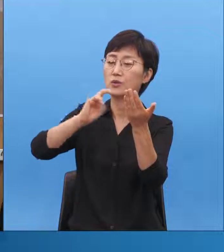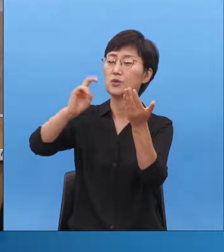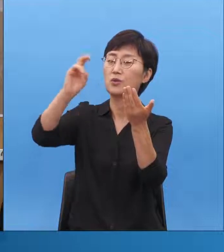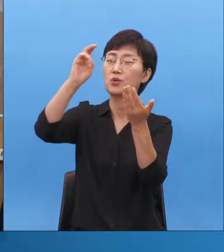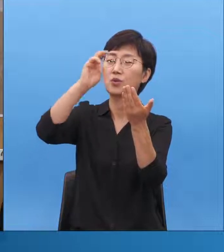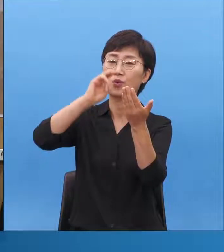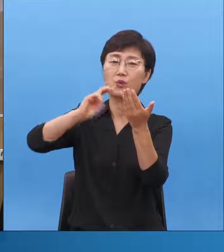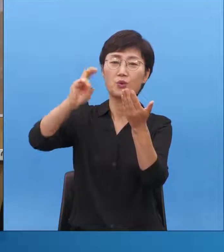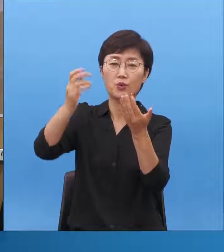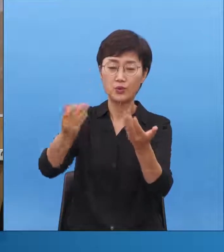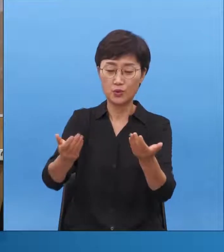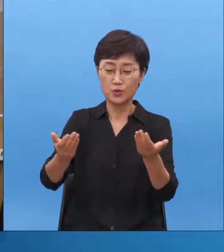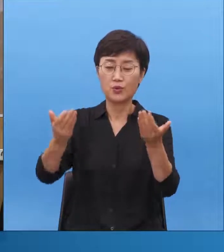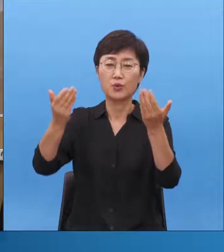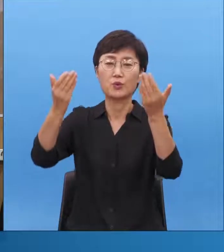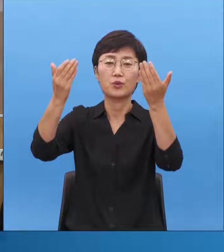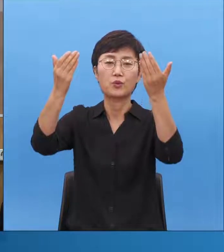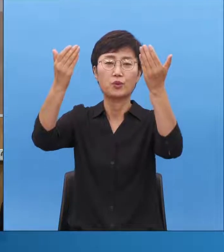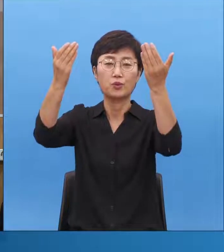구주를